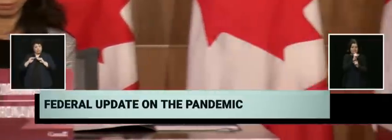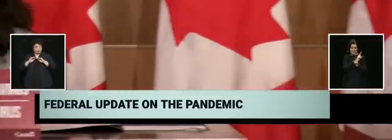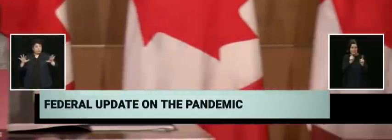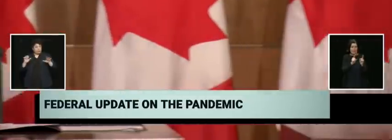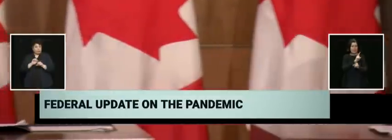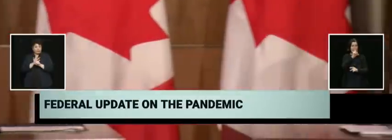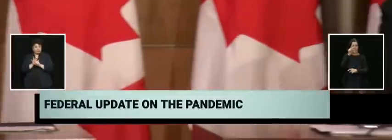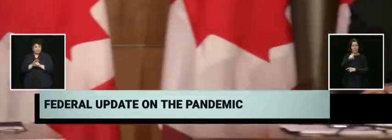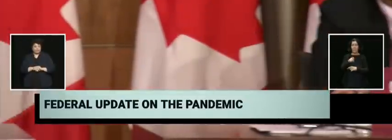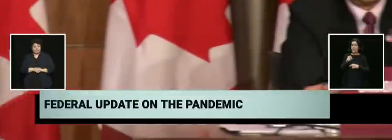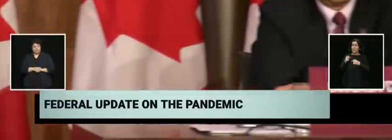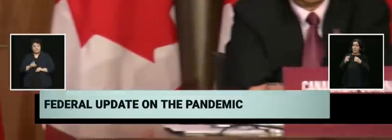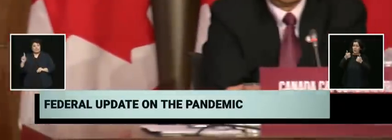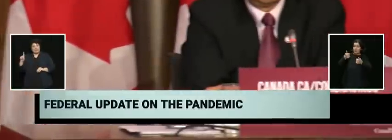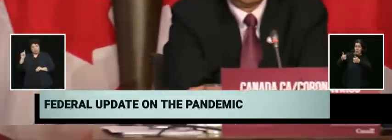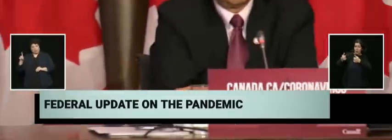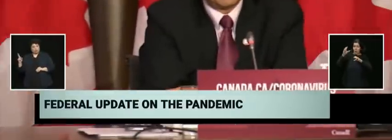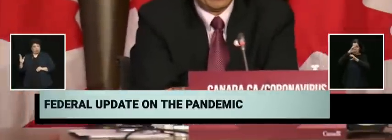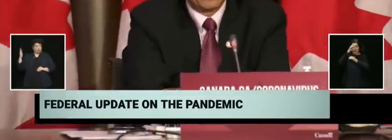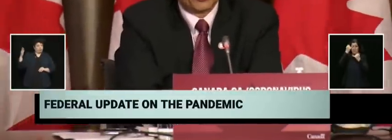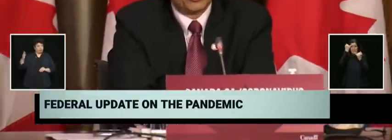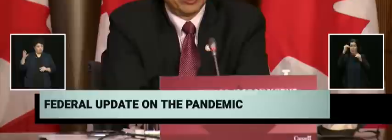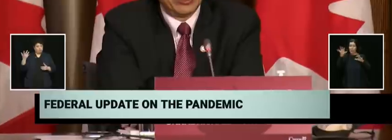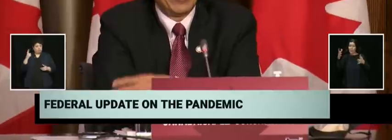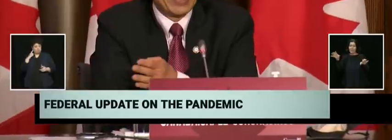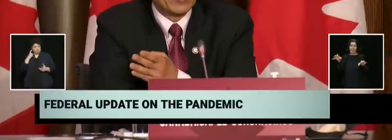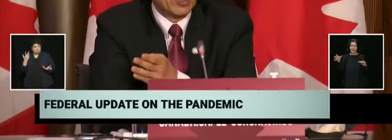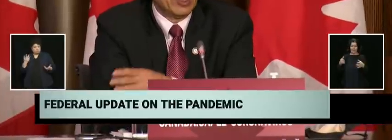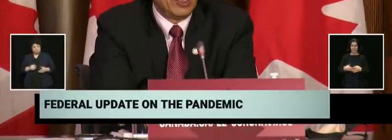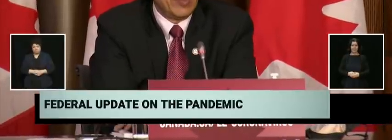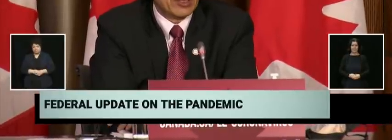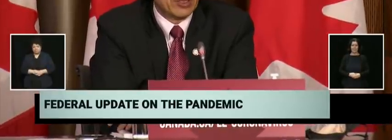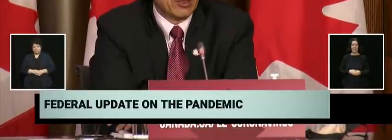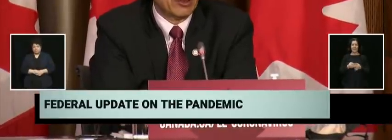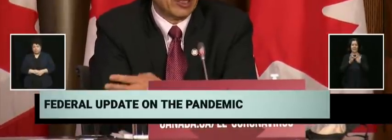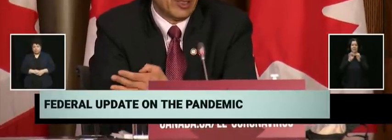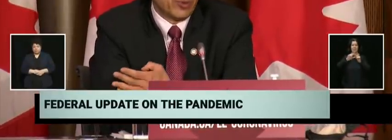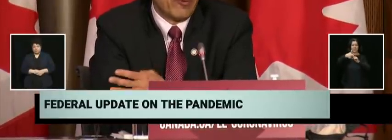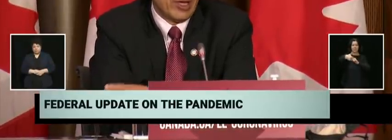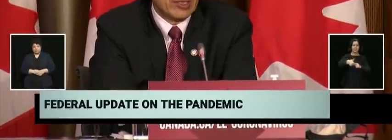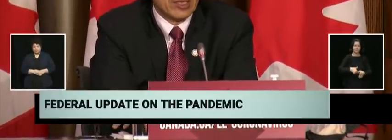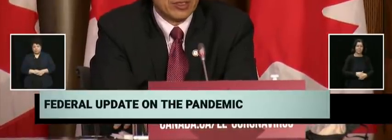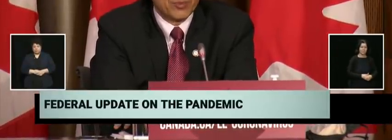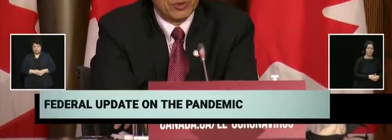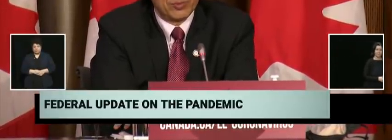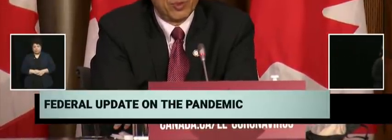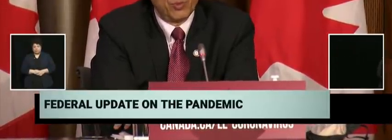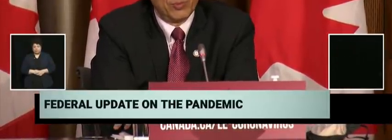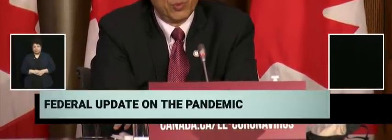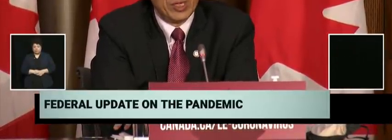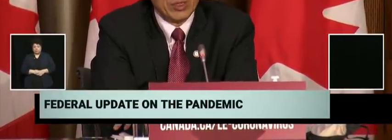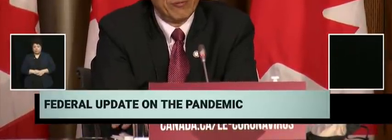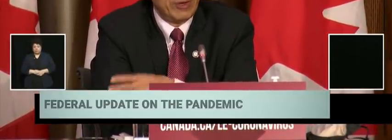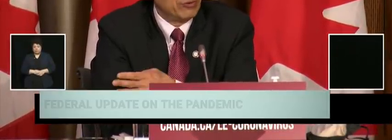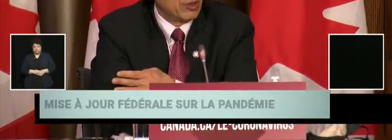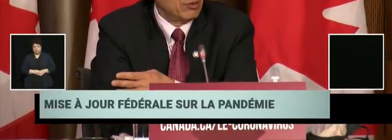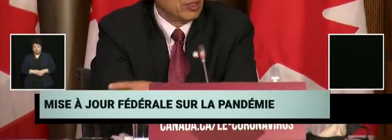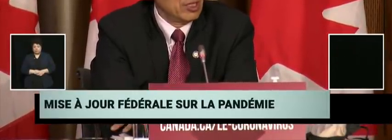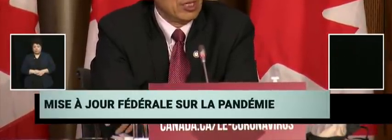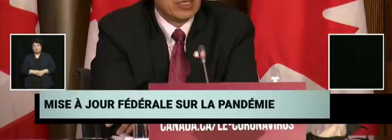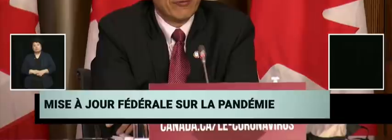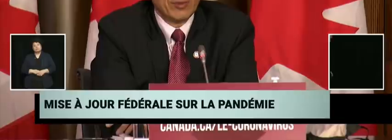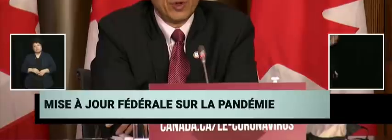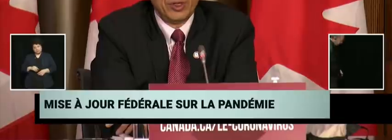Oui, l'enjeu du voyage ou du déplacement des personnes entre les provinces, je pense, pour moi, en fin de